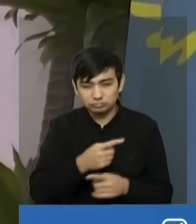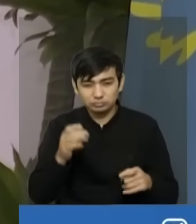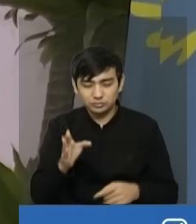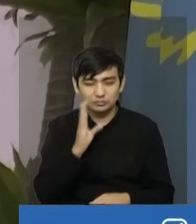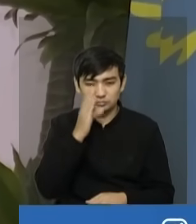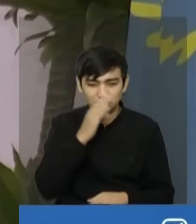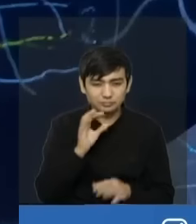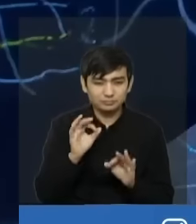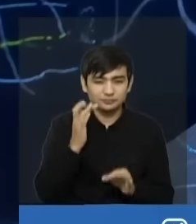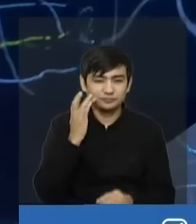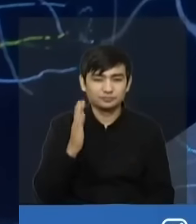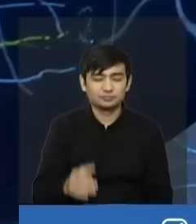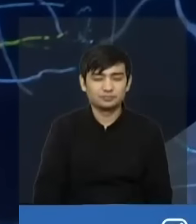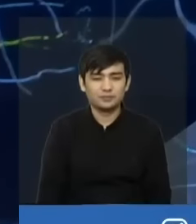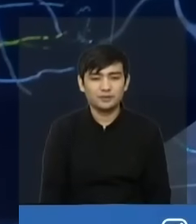беріп отырмыз.